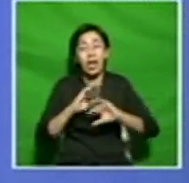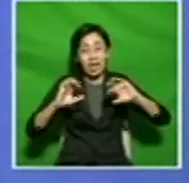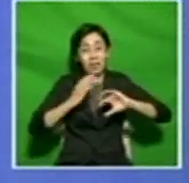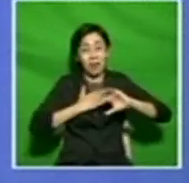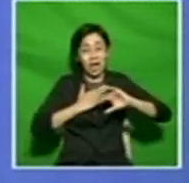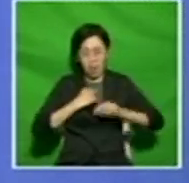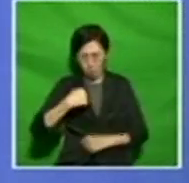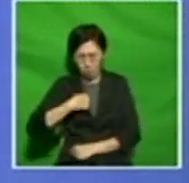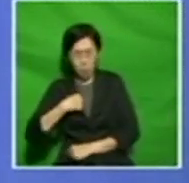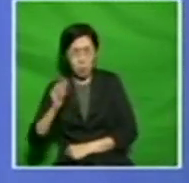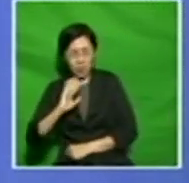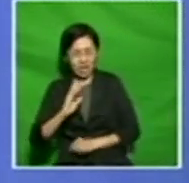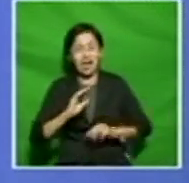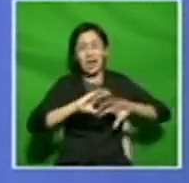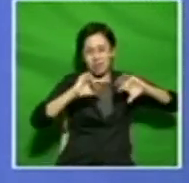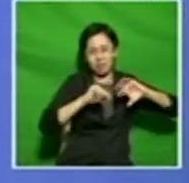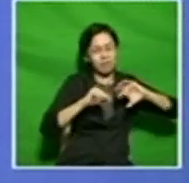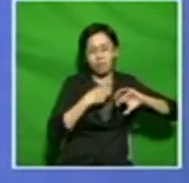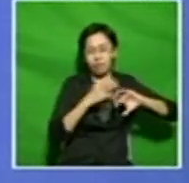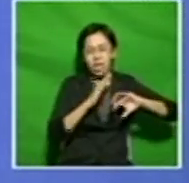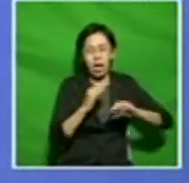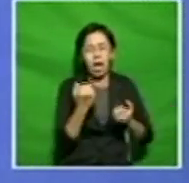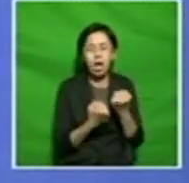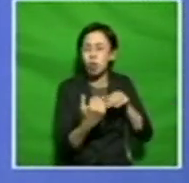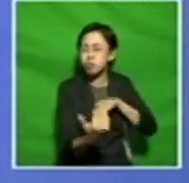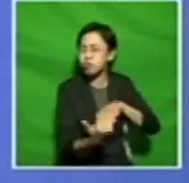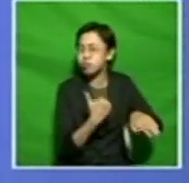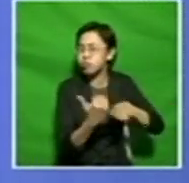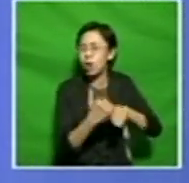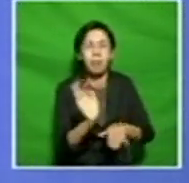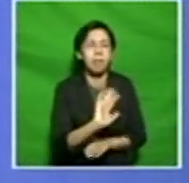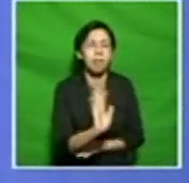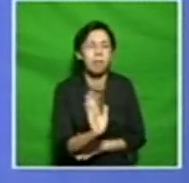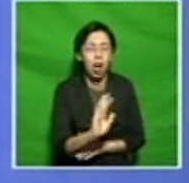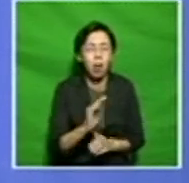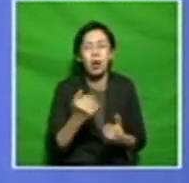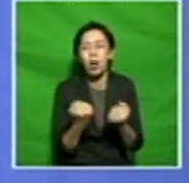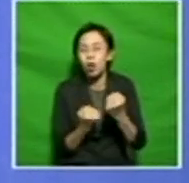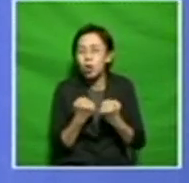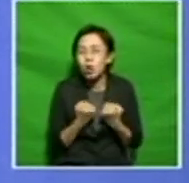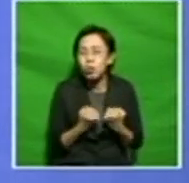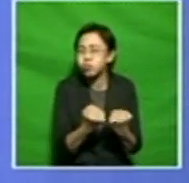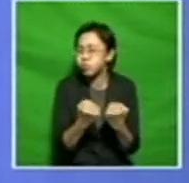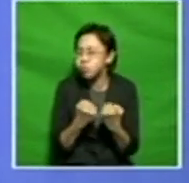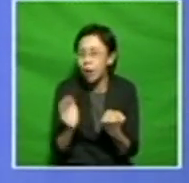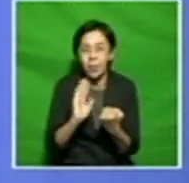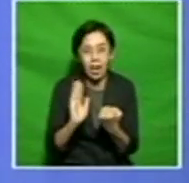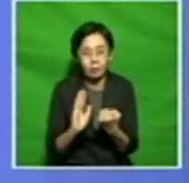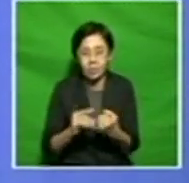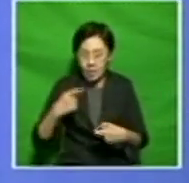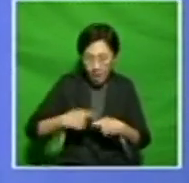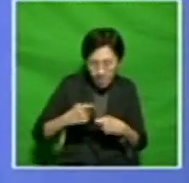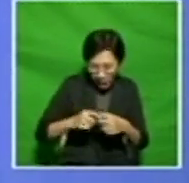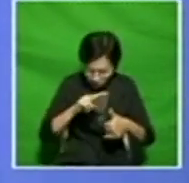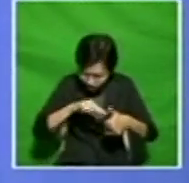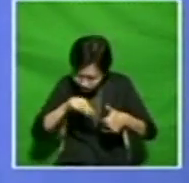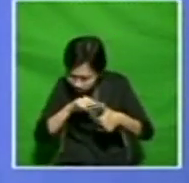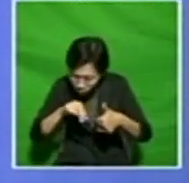นะไม่สนับสนุนให้มีการเดินทางจึงใช้มาตรการที่ยุ่งยากลำบากในการเดินท